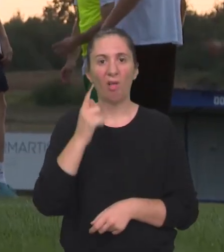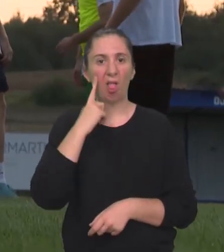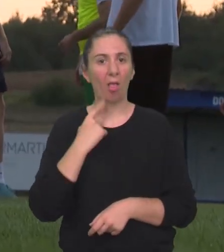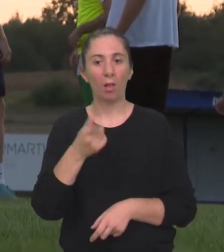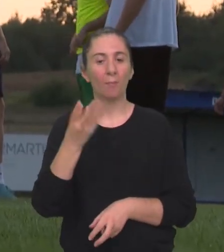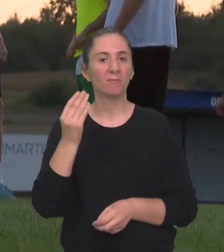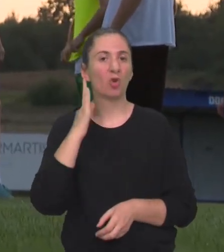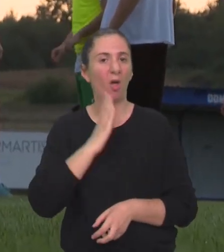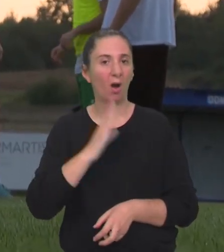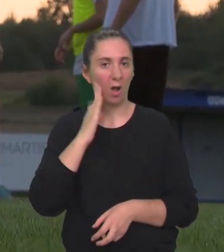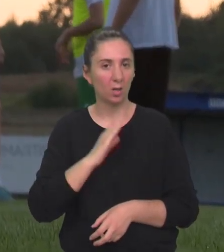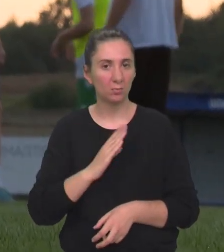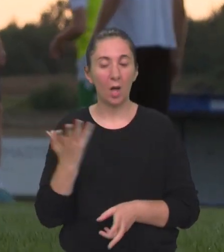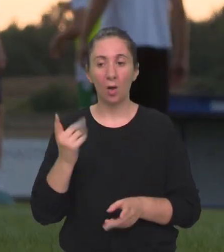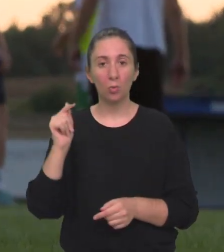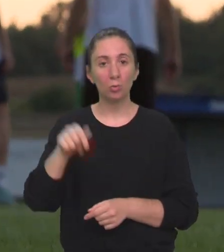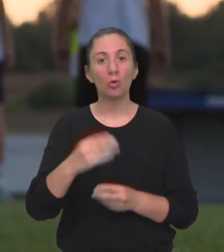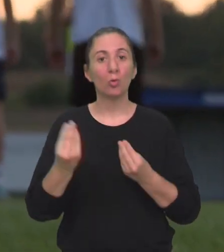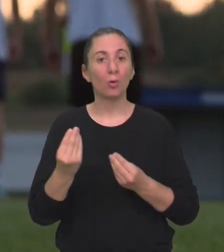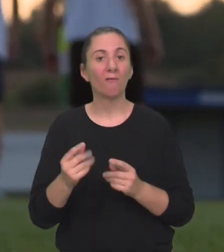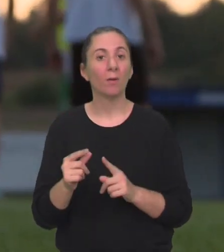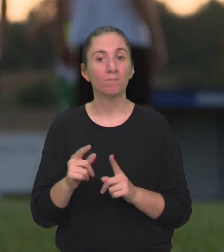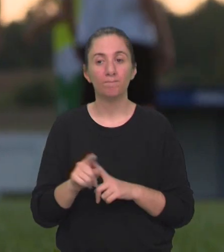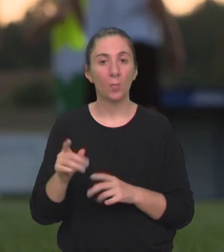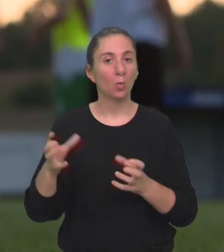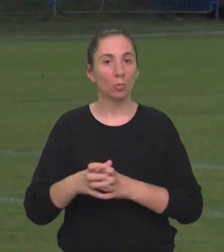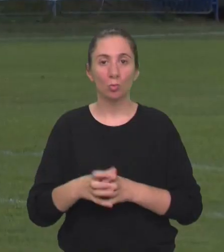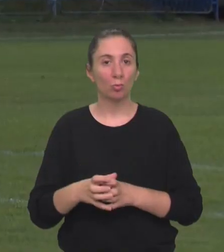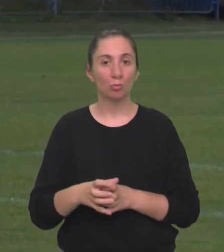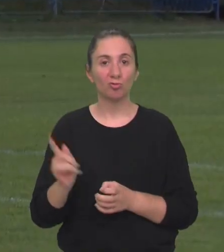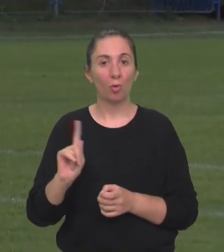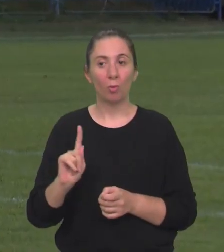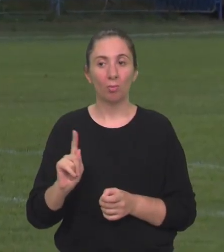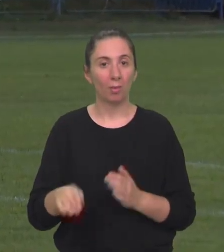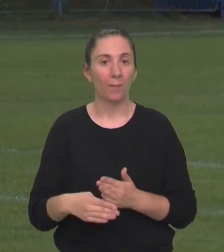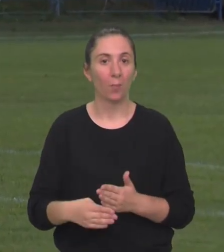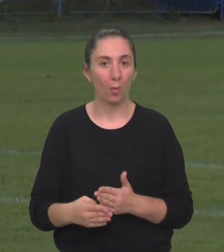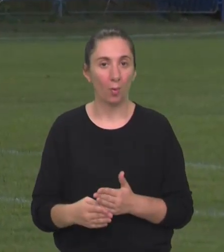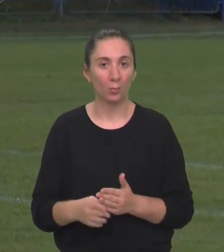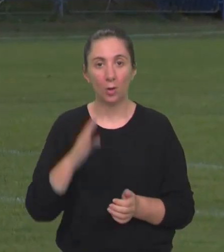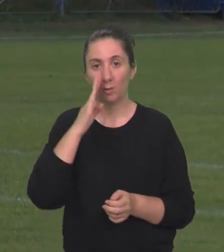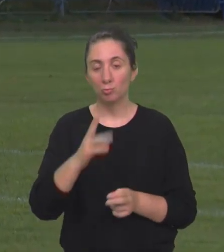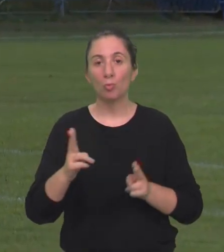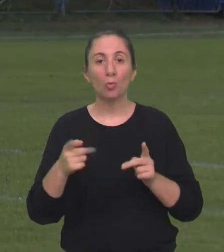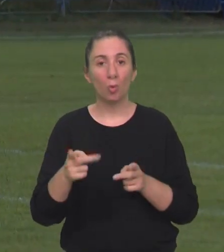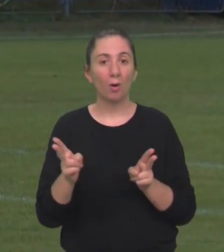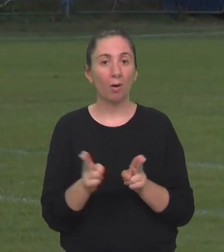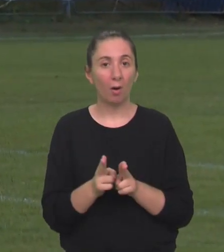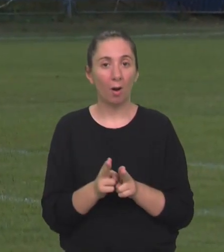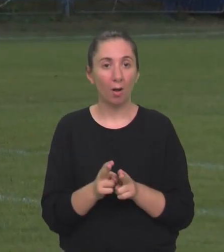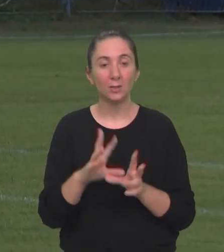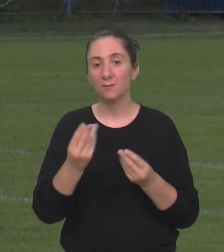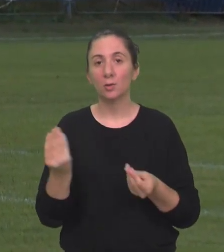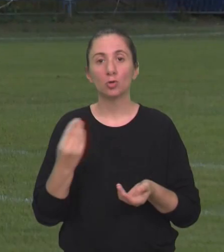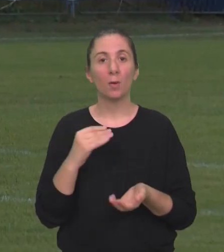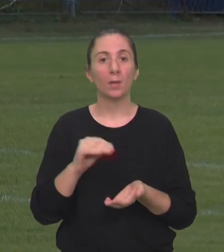i razmažen. Sve dok ne dođe do kobnih posljedica, društvo ne reagira. Nažalost, efekt je kratkotrajan, kao i svega čega